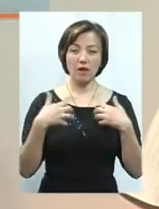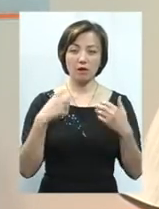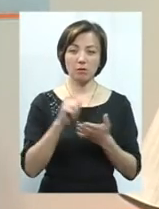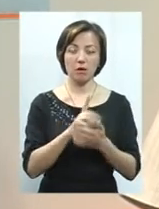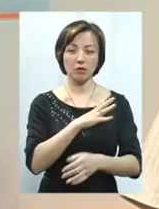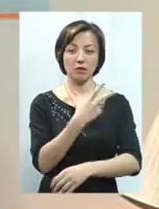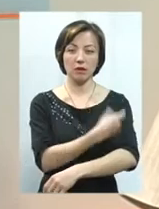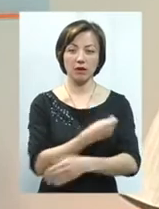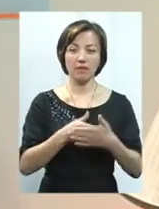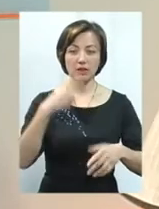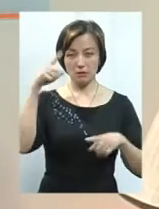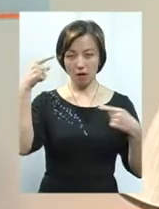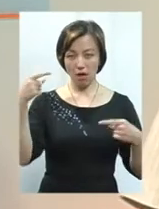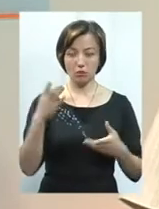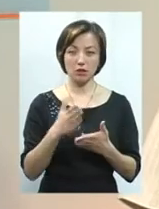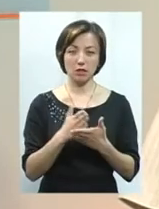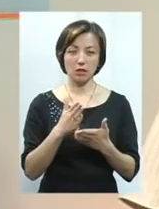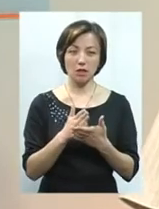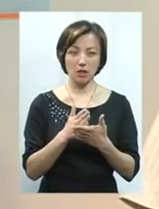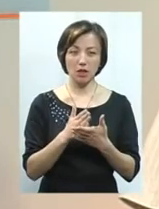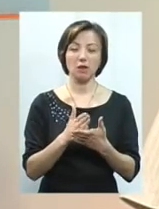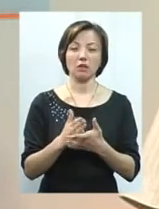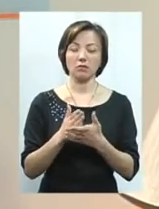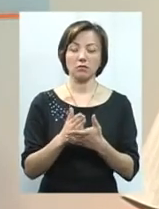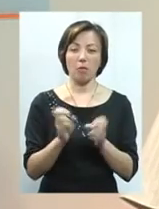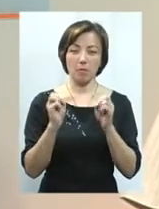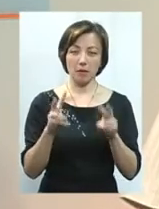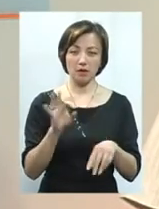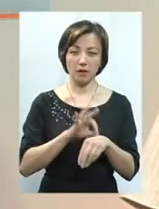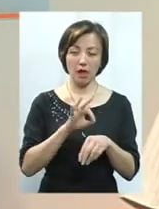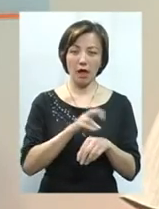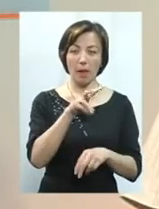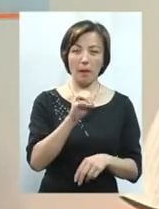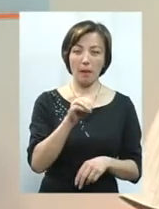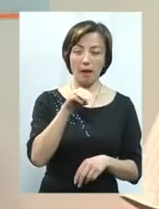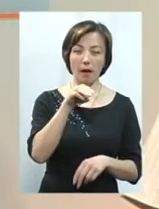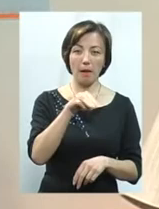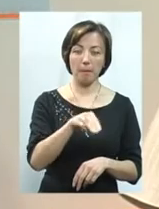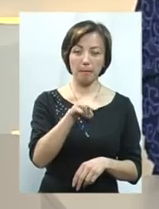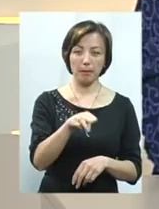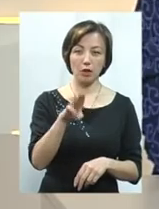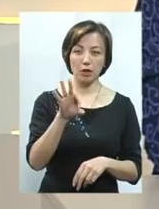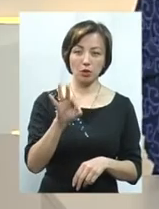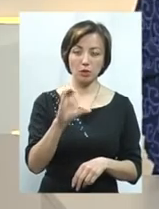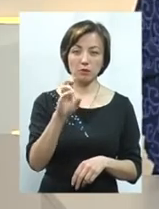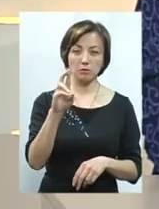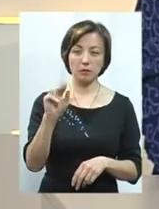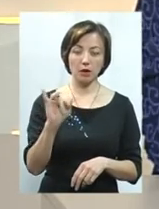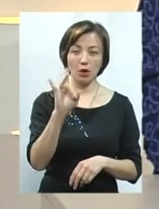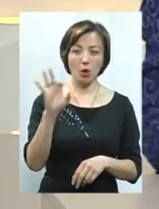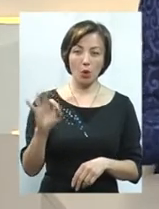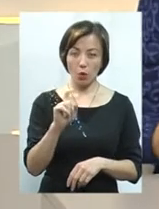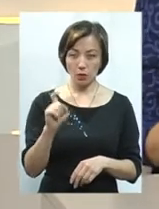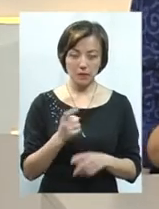вакцинована від сказу, який є зоонтропонозним захворюванням, лептоспірозу, який є зоонтропонозним захворюванням, це